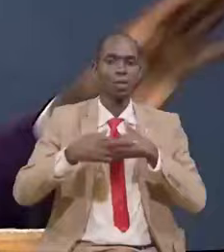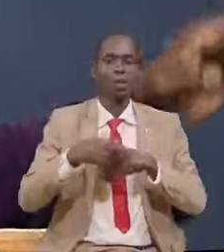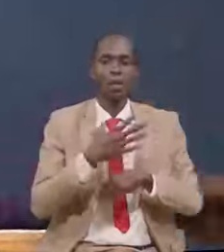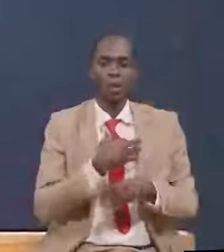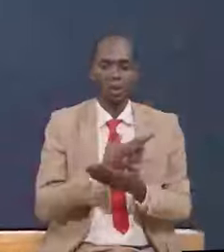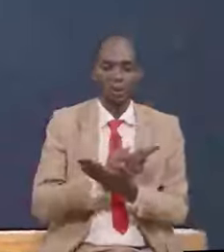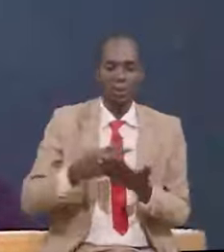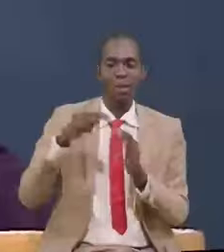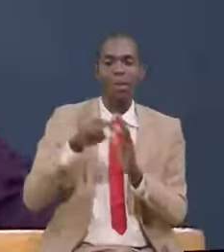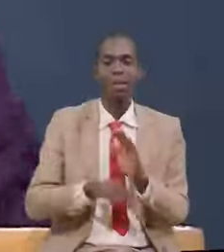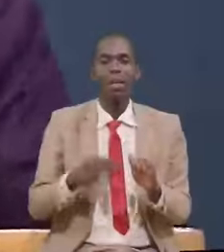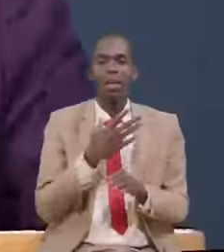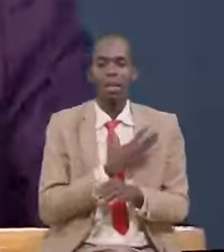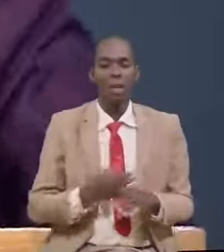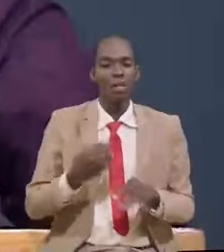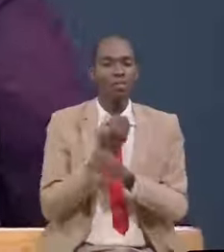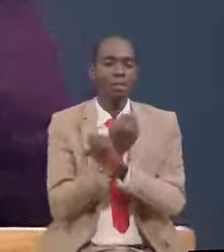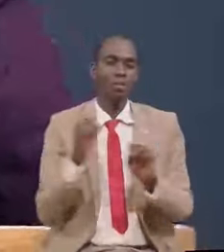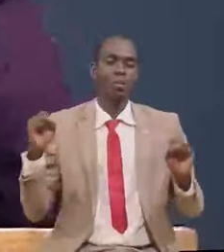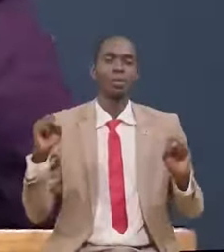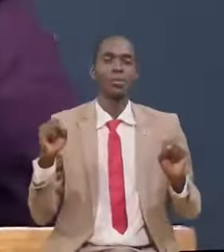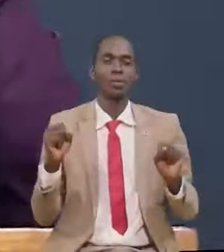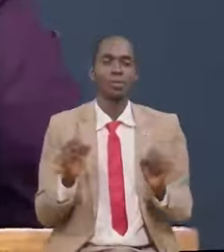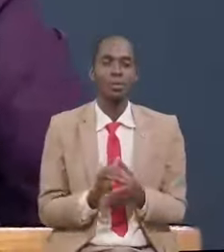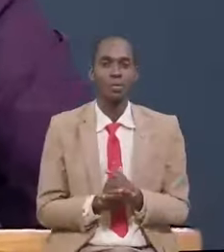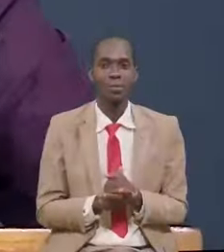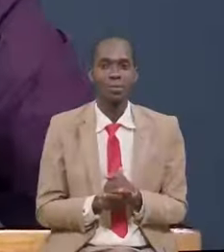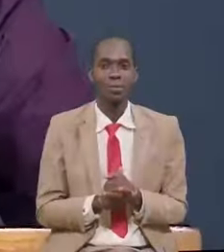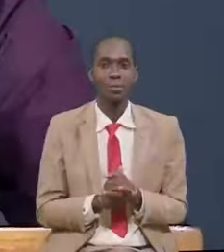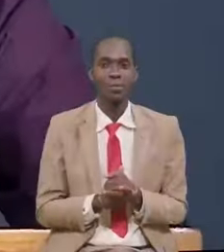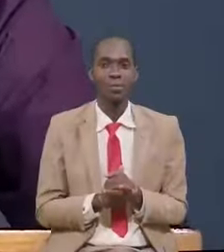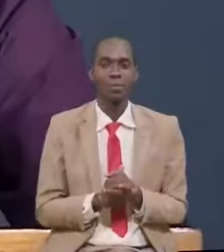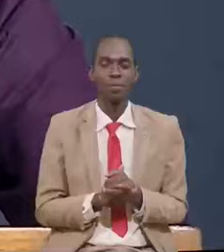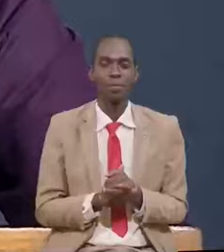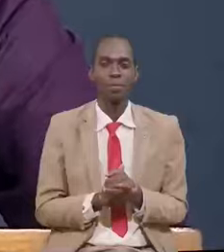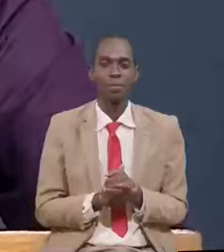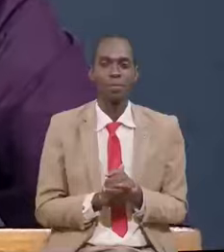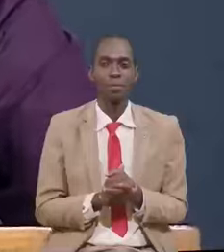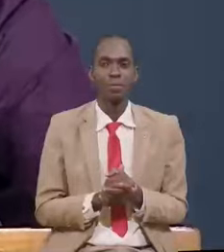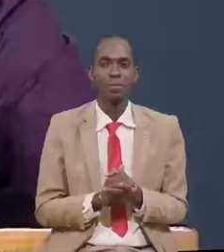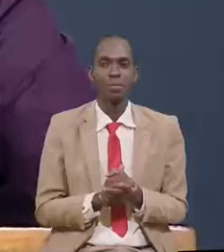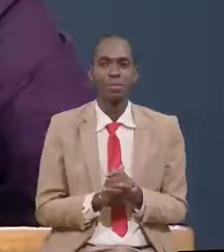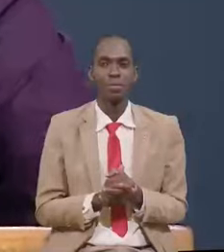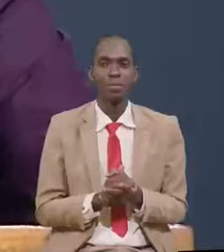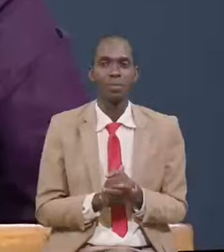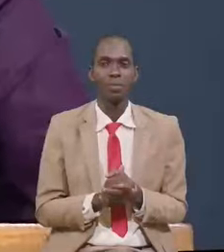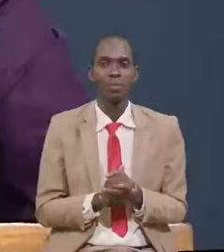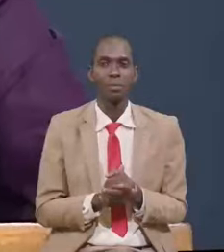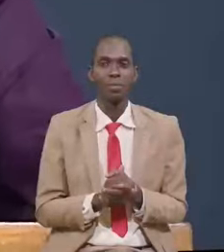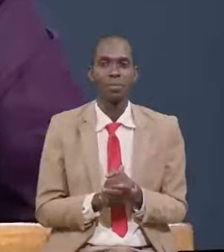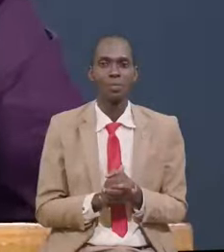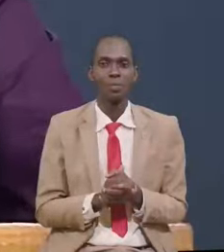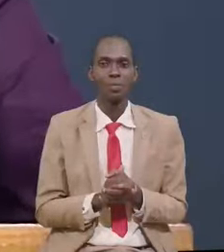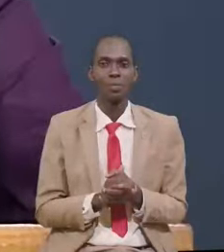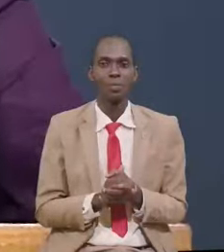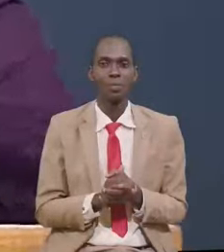Et il ne va jamais te conduire vers quelque chose qui va te nuire, qui va te détruire, mais te conduire sur le sentier de la justice, le sentier